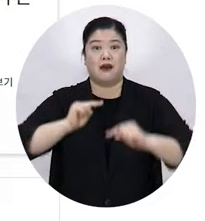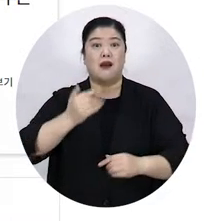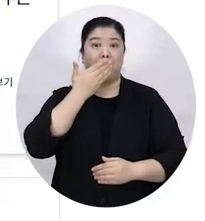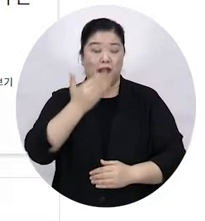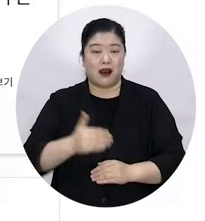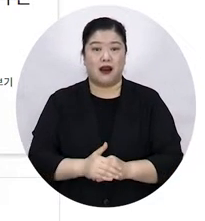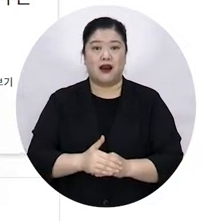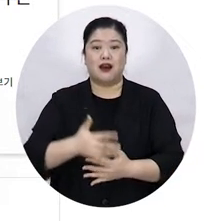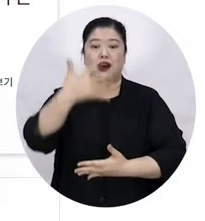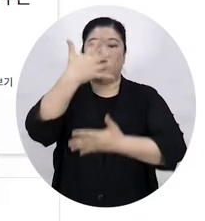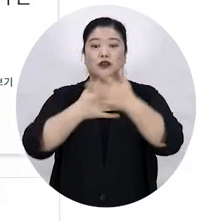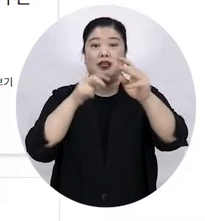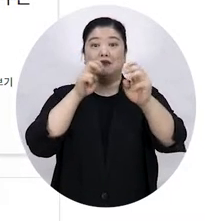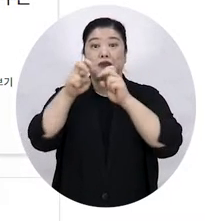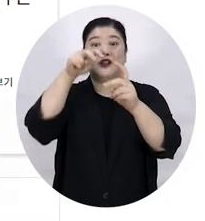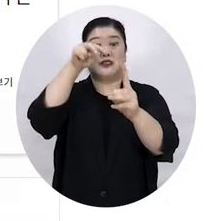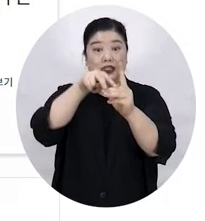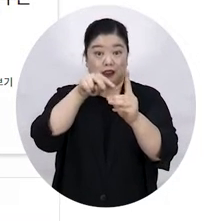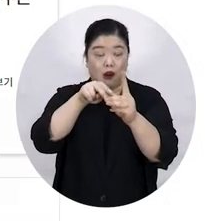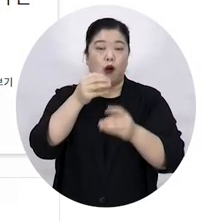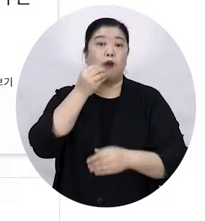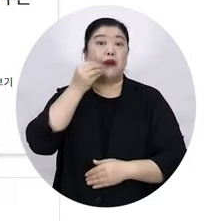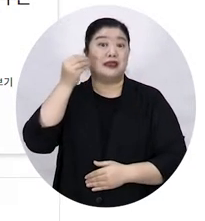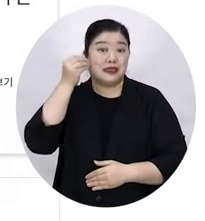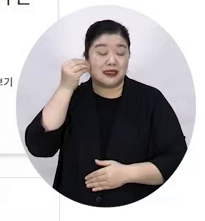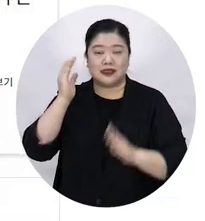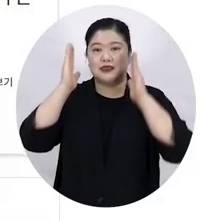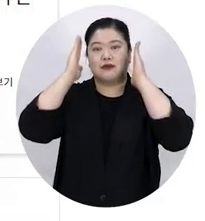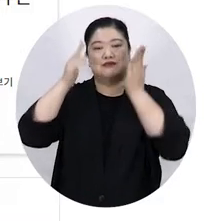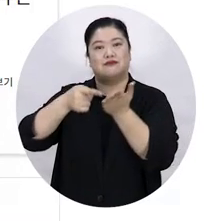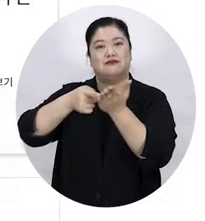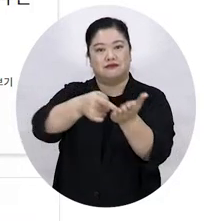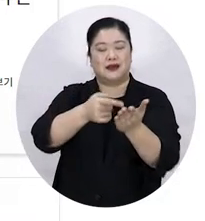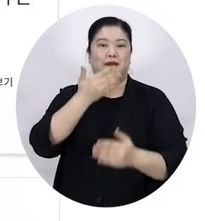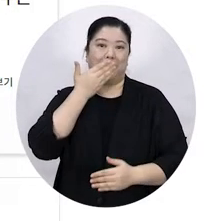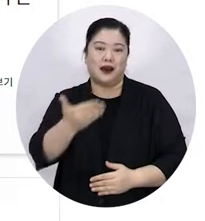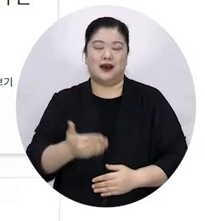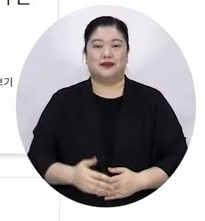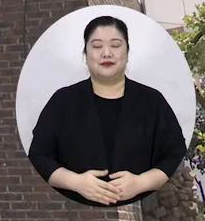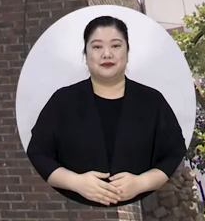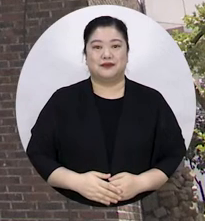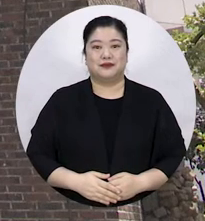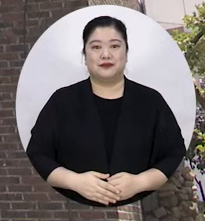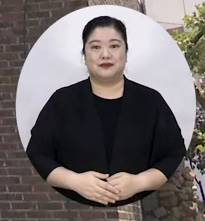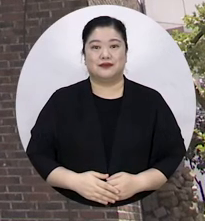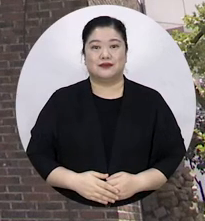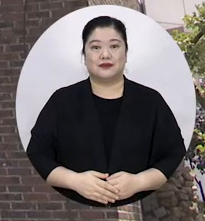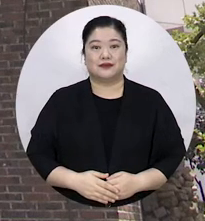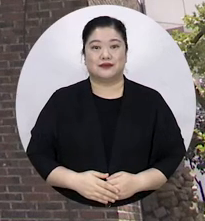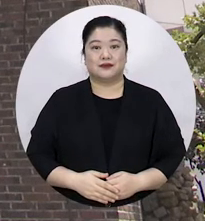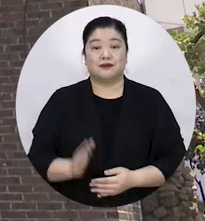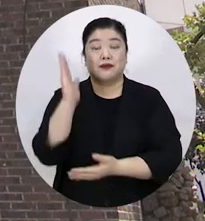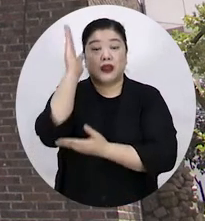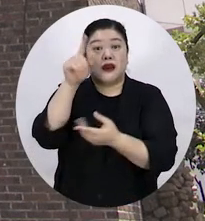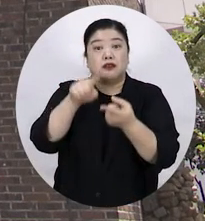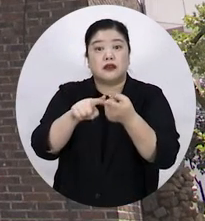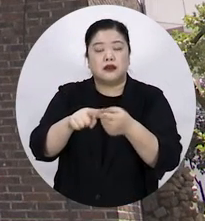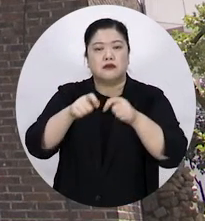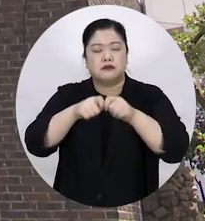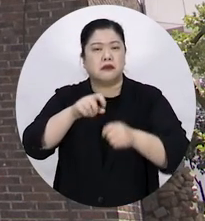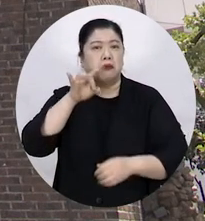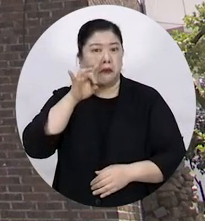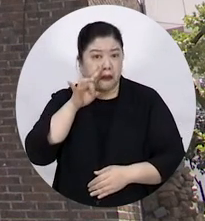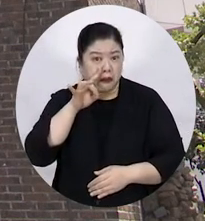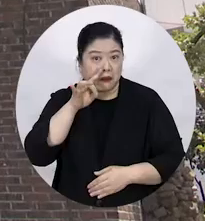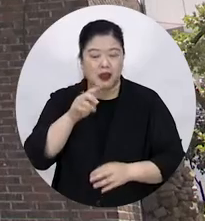있으며 강서구 영상미디어센터 홈페이지 미디어 교육 수강 신청에서 신청할 수 있습니다. 이번 강좌에